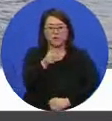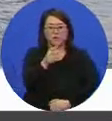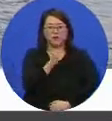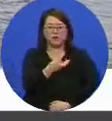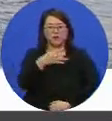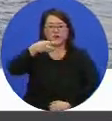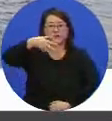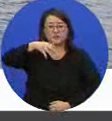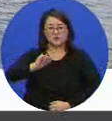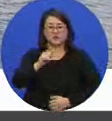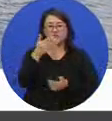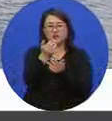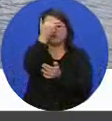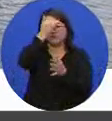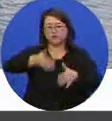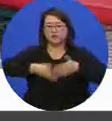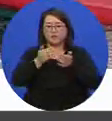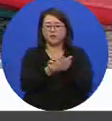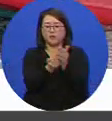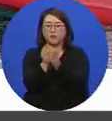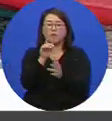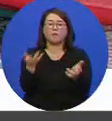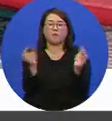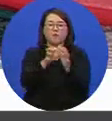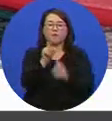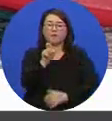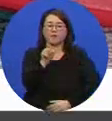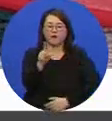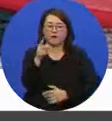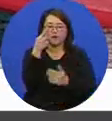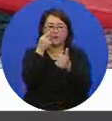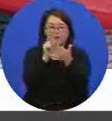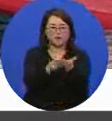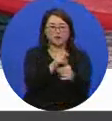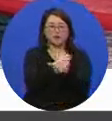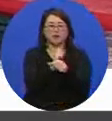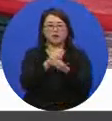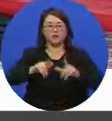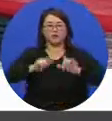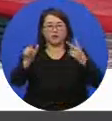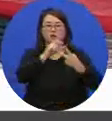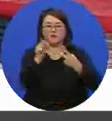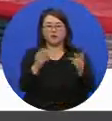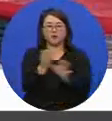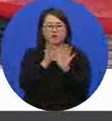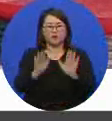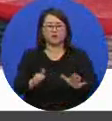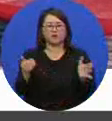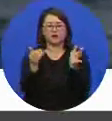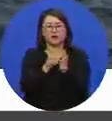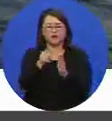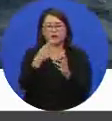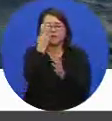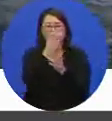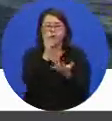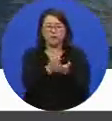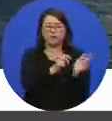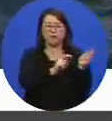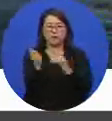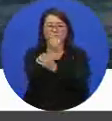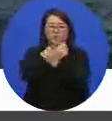9.7톤급 자망어선 성진호 등 11척을 검거하는 등 올해 1월부터 현재까지 수산자원관리법 등을